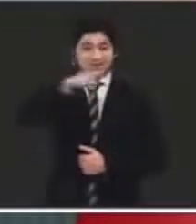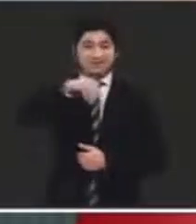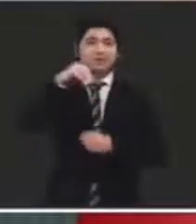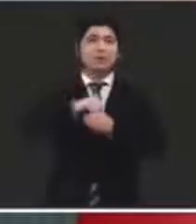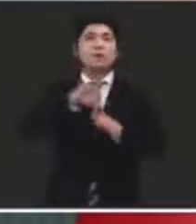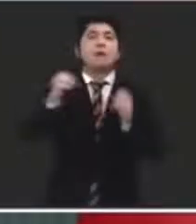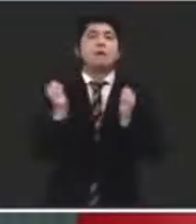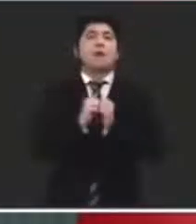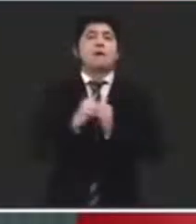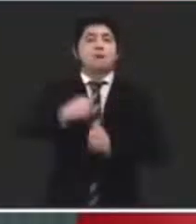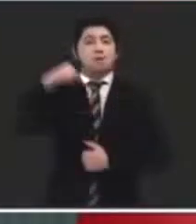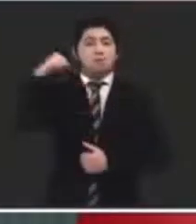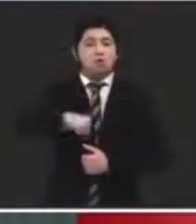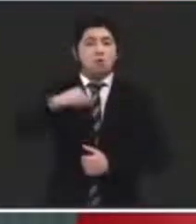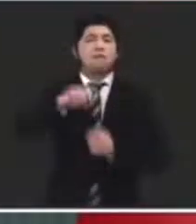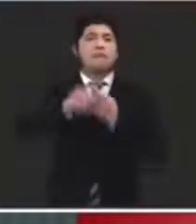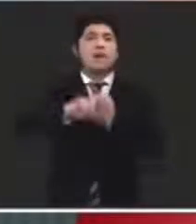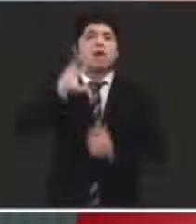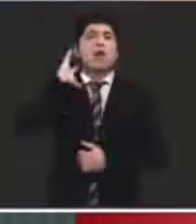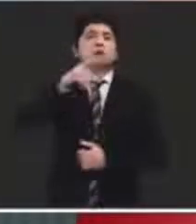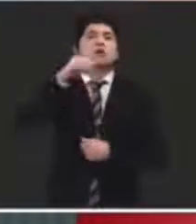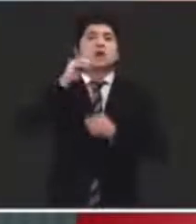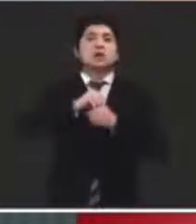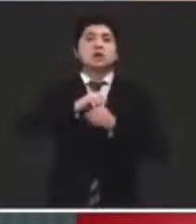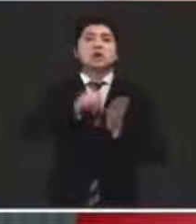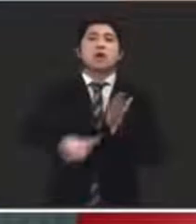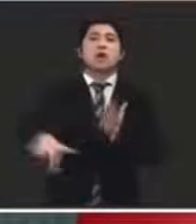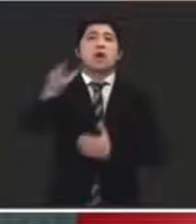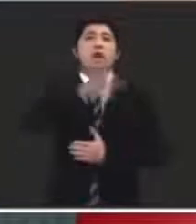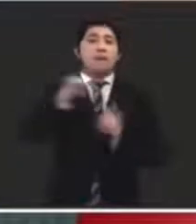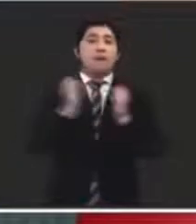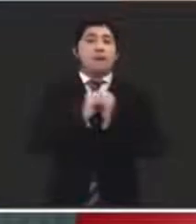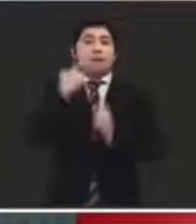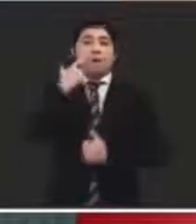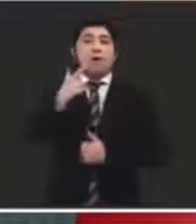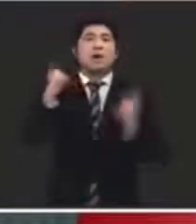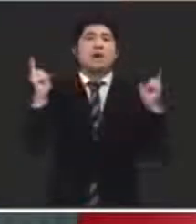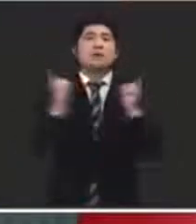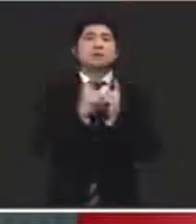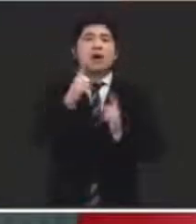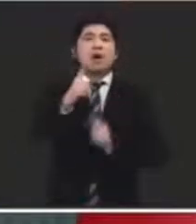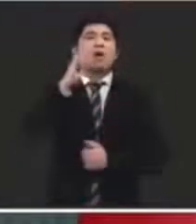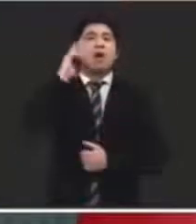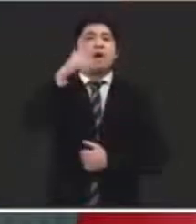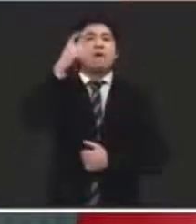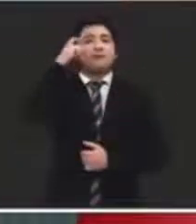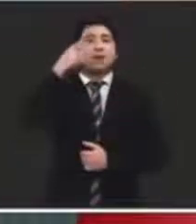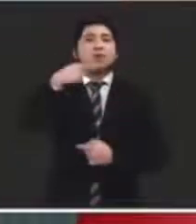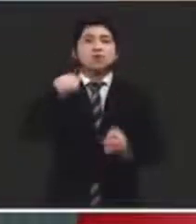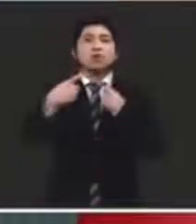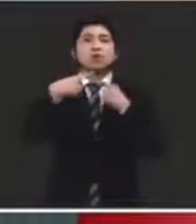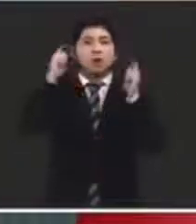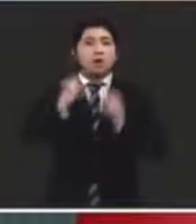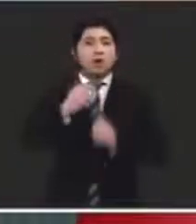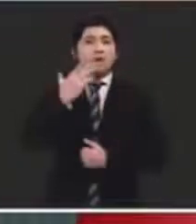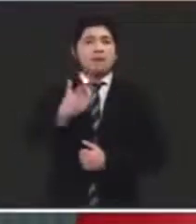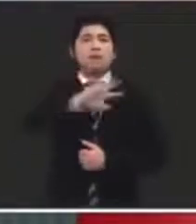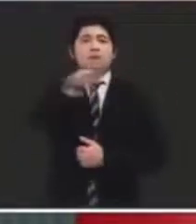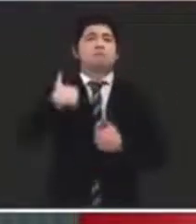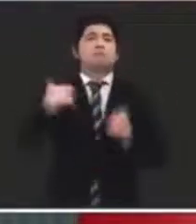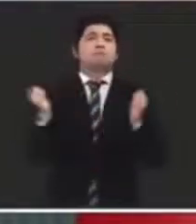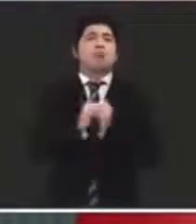bugünün ve geleceğin dünyasına dair kısa bir Ufuk turu yaparak kendileriyle